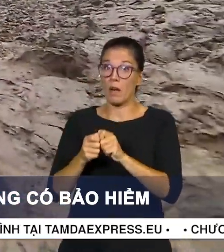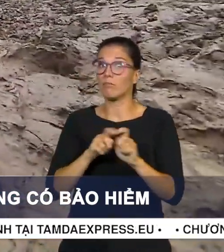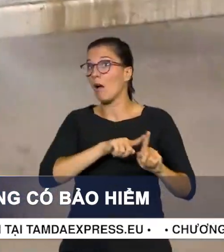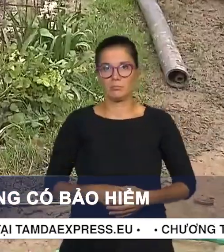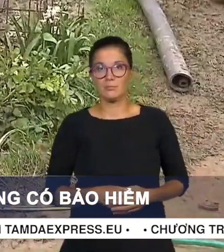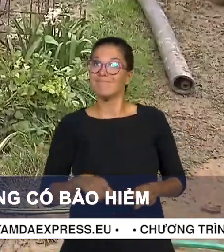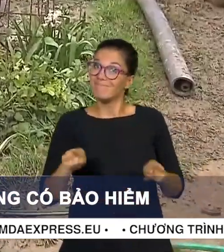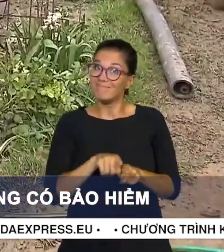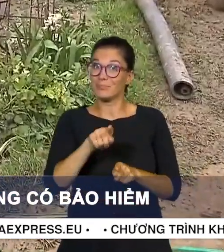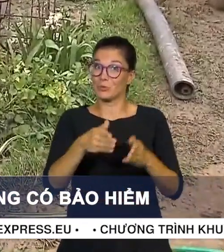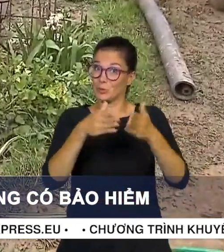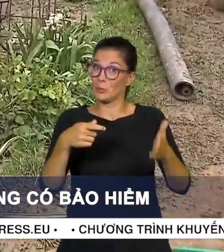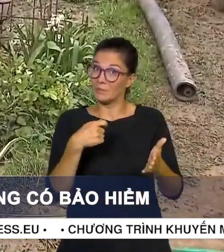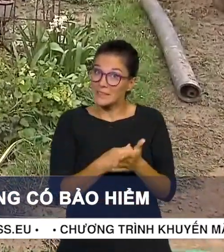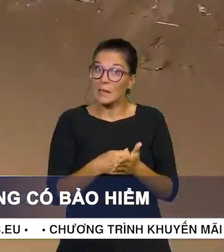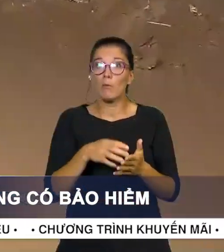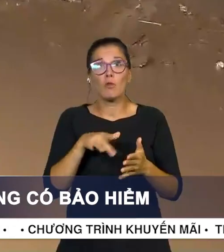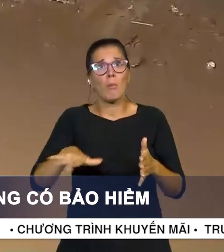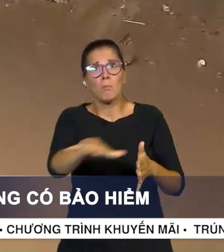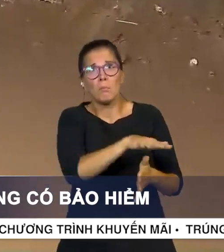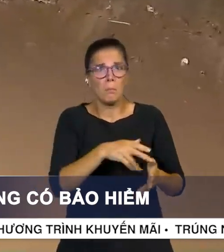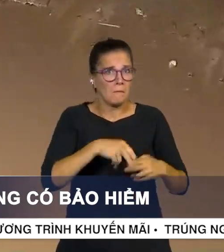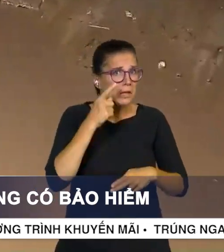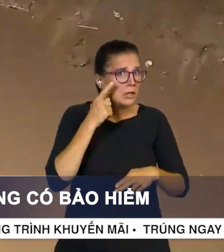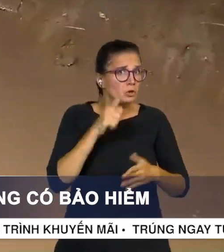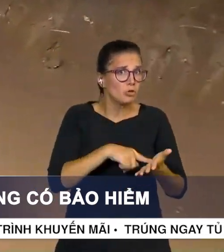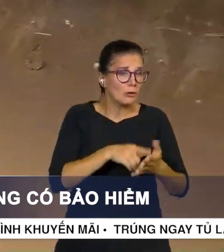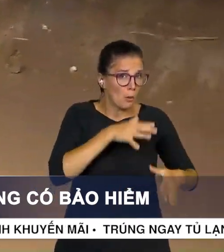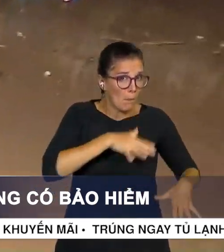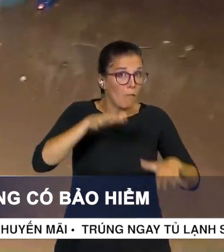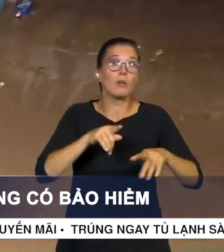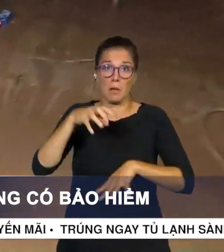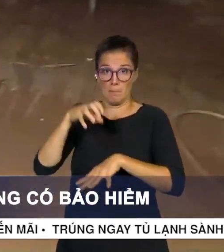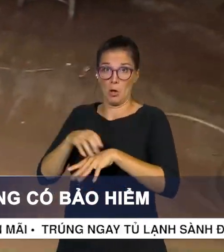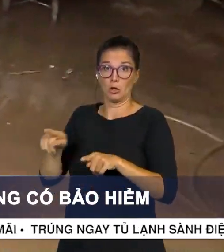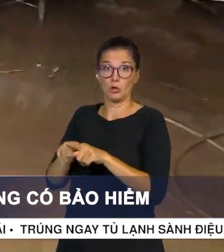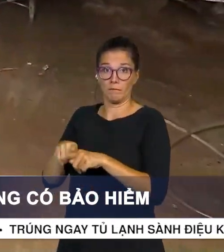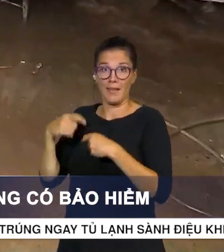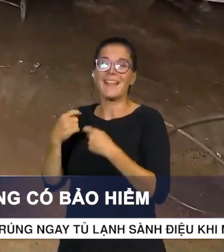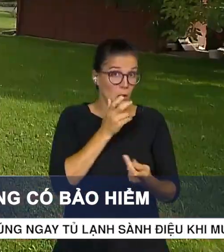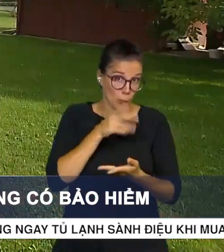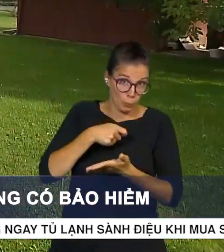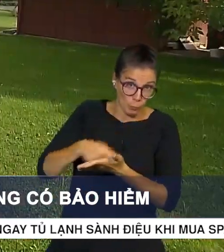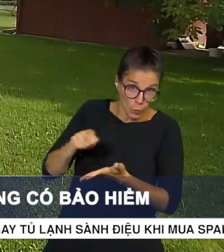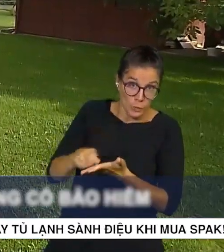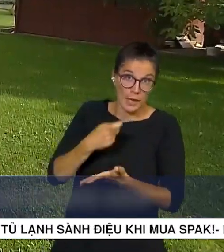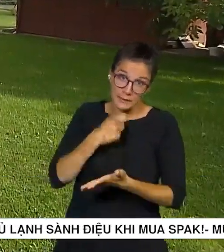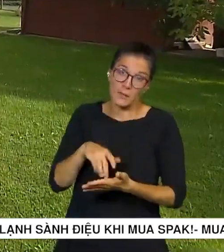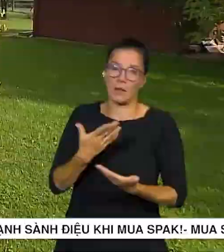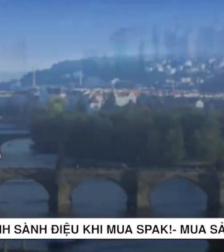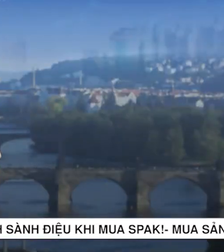trị tài sản. Vì theo thời gian, một số giá thành công nhân xây dựng cũng đã thay đổi cho nên số tiền còn lại bảo hiểm chi trả sẽ thấp hơn.